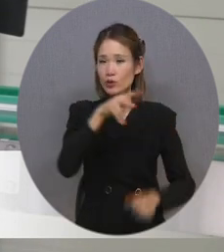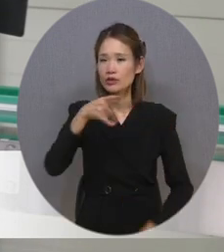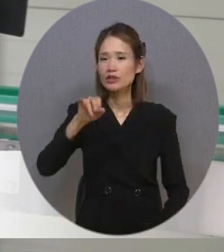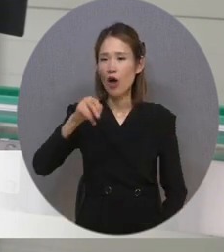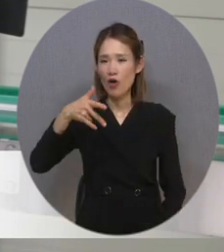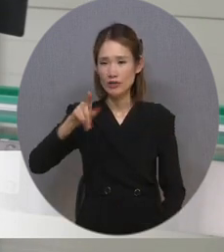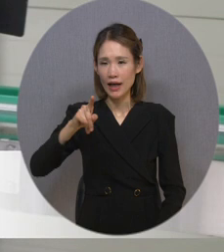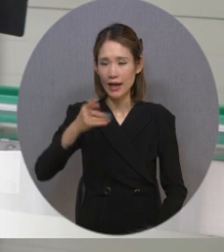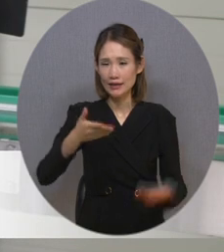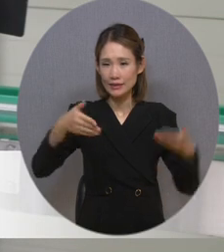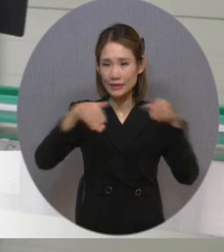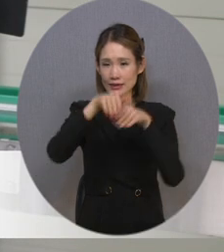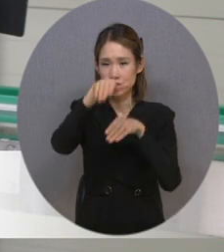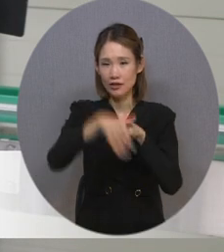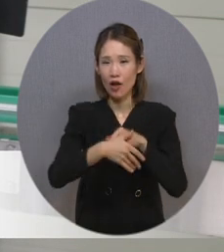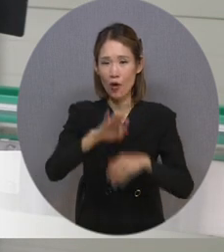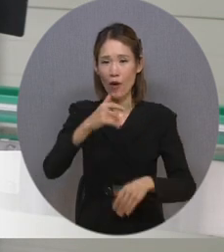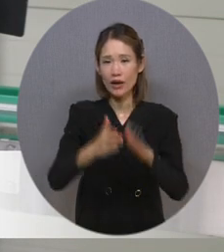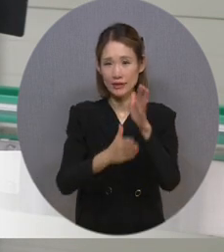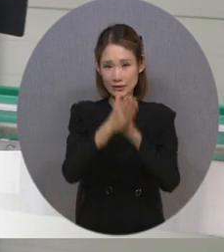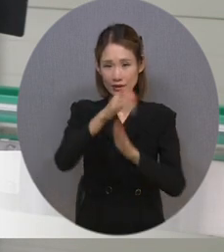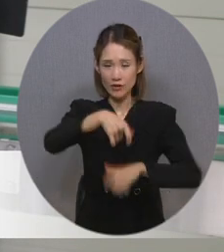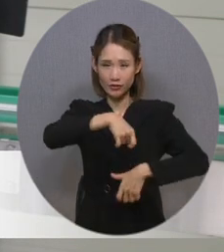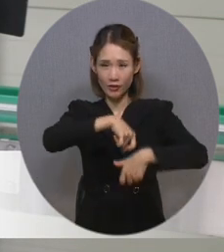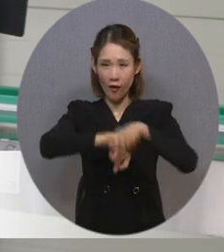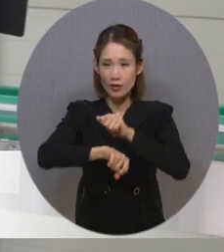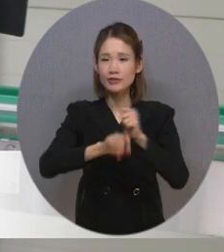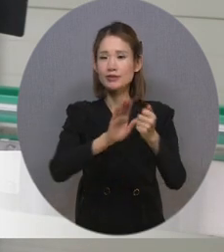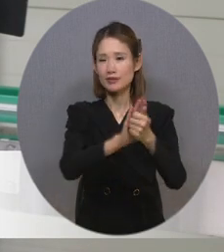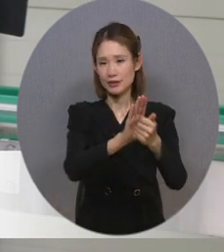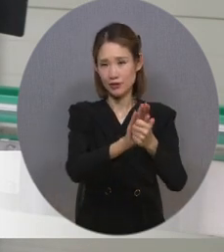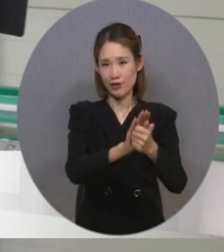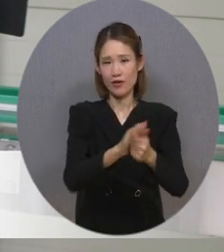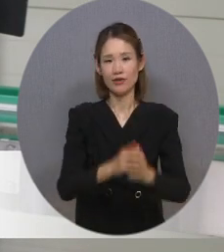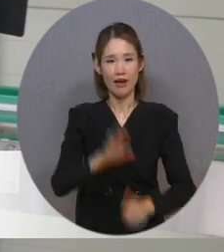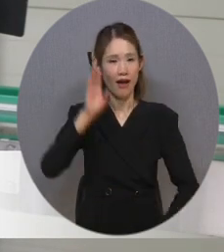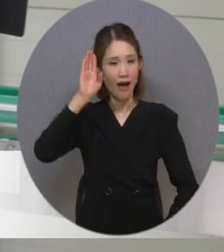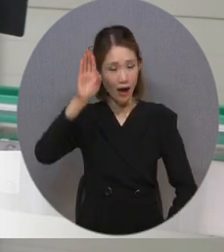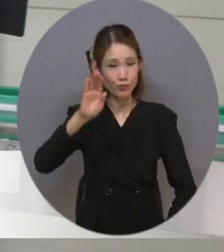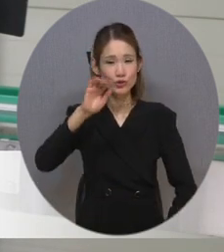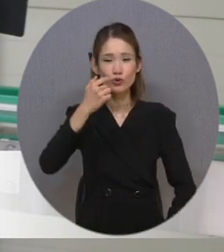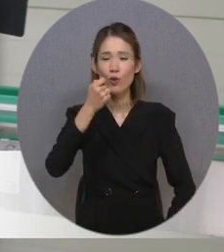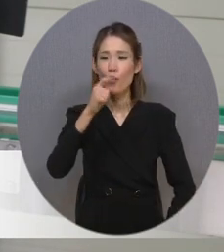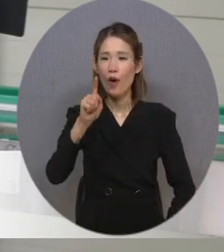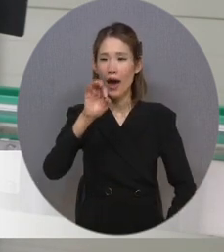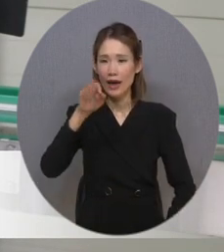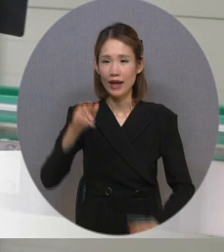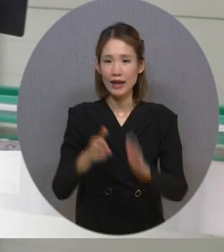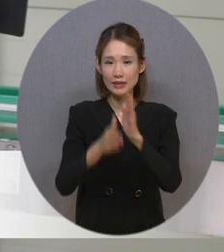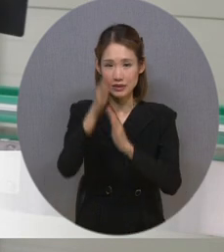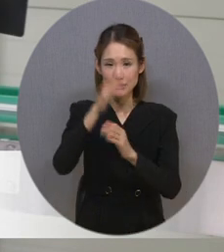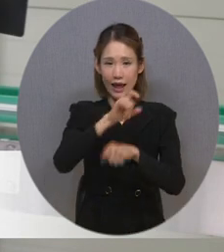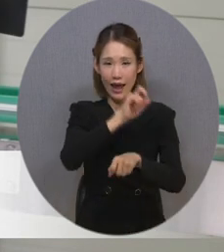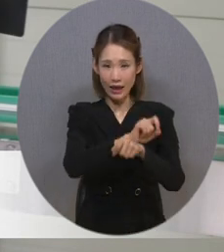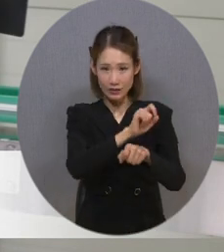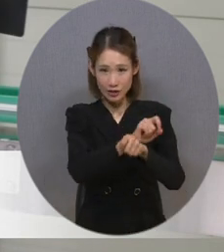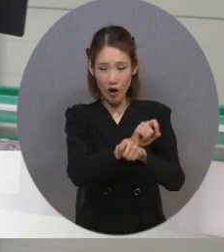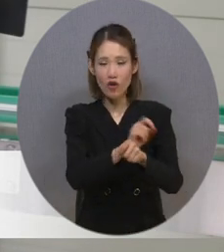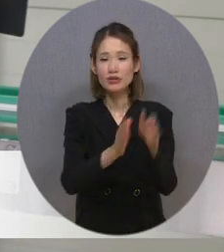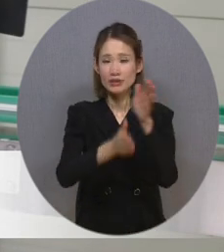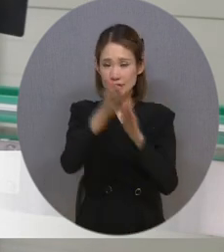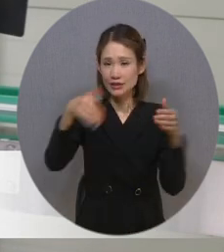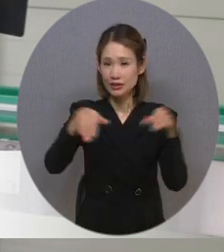시설을 광양시에서 적극 지원하고 있습니다. 앞으로도 광양시는 행정적 지원과